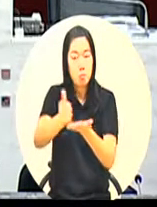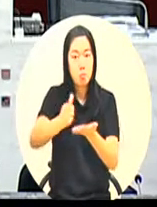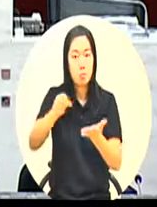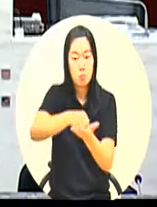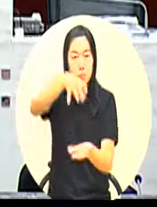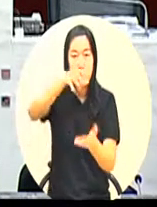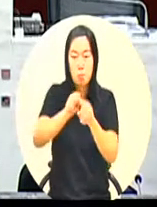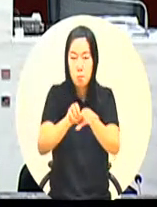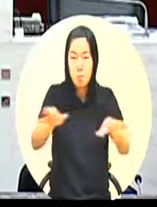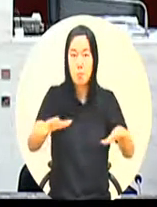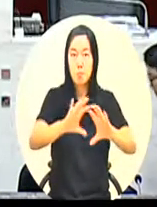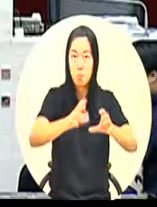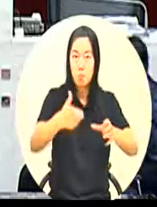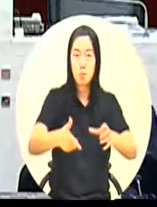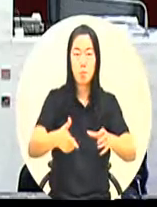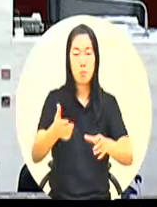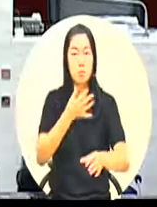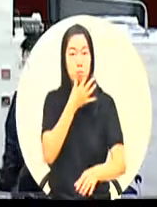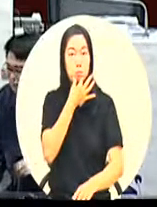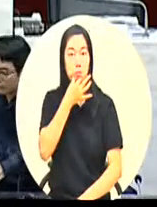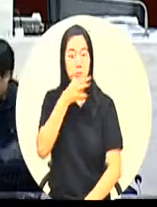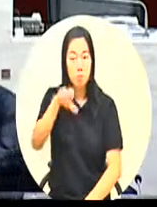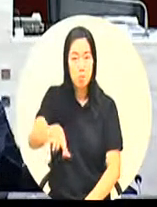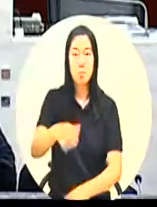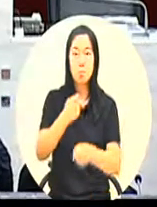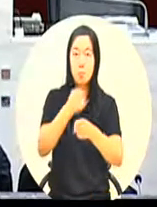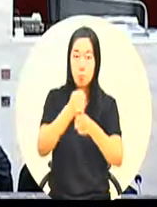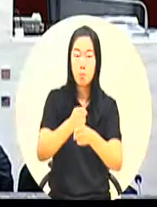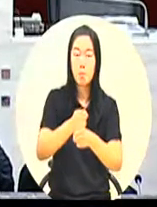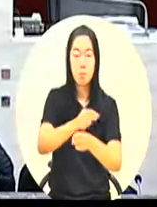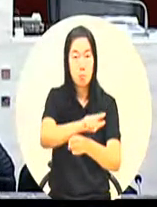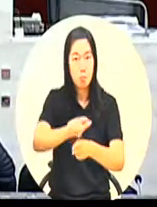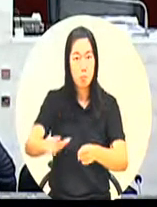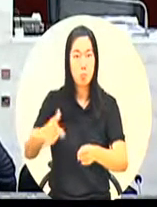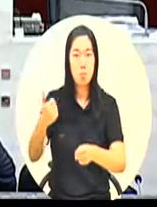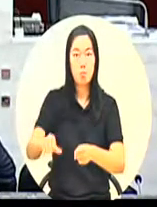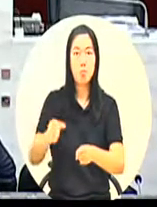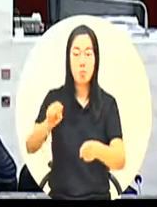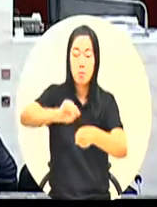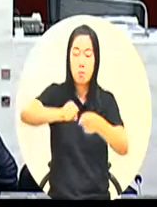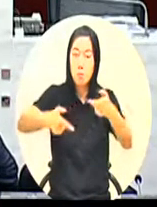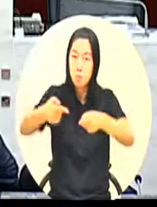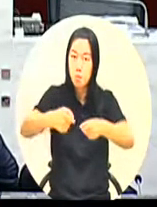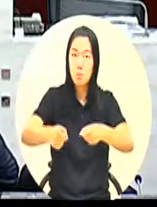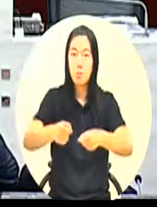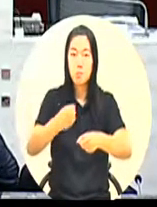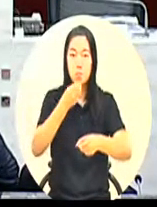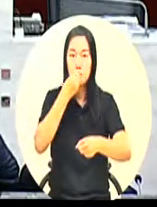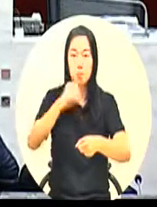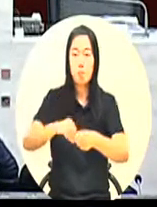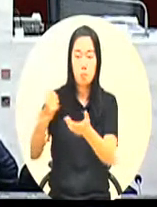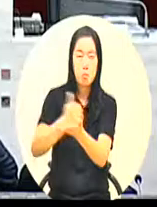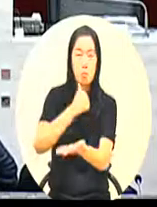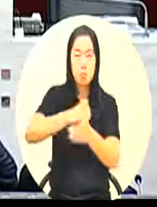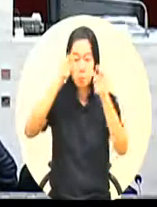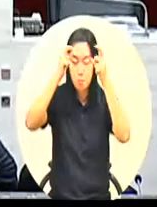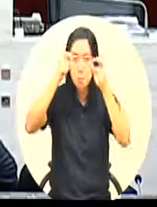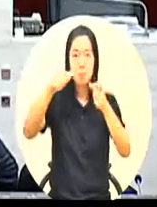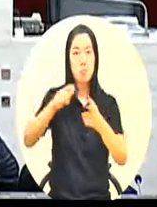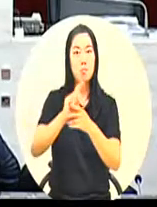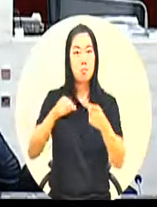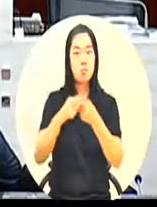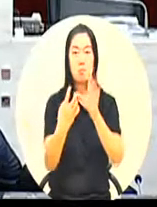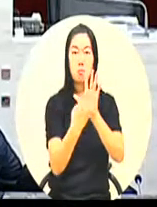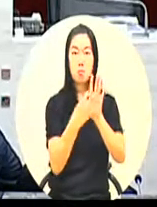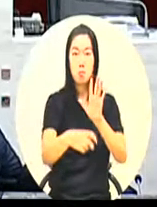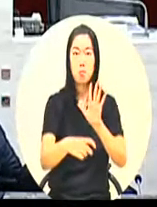家或其他不安全地区所生产、制造或加工之食品至本市流通者，应标示